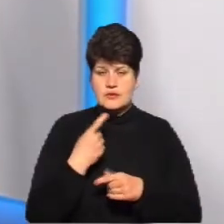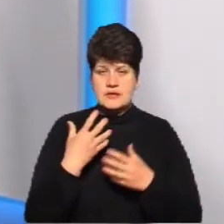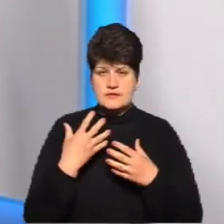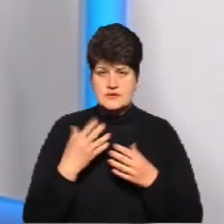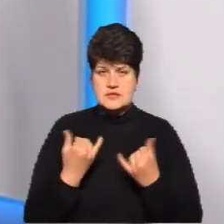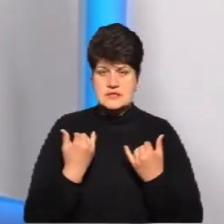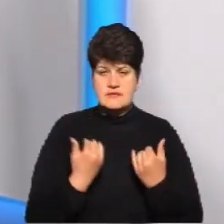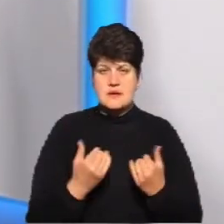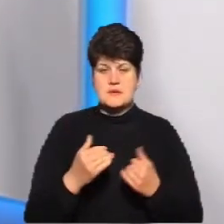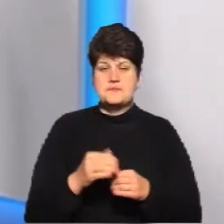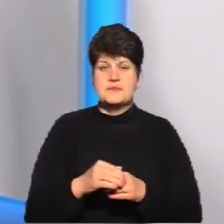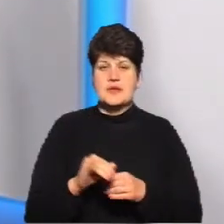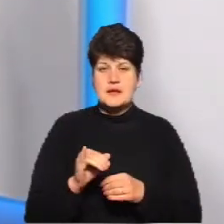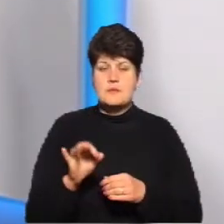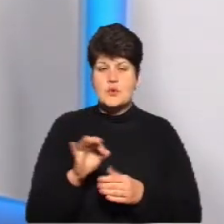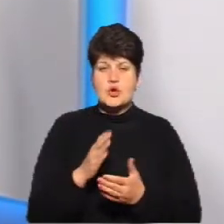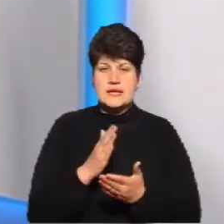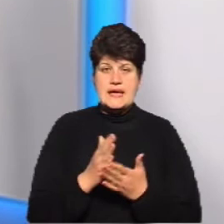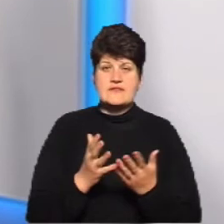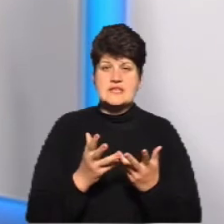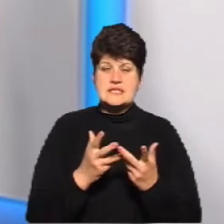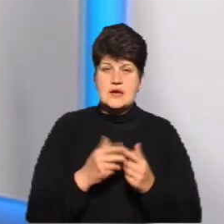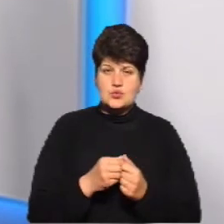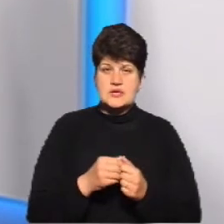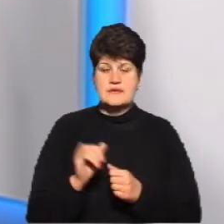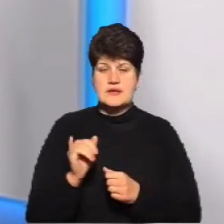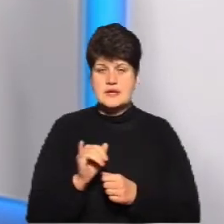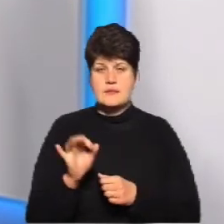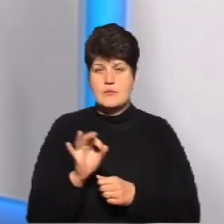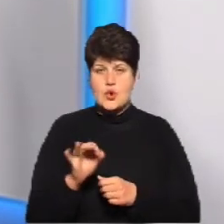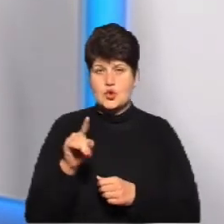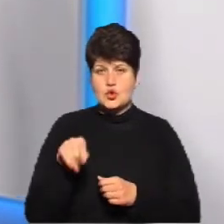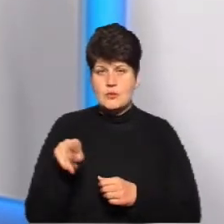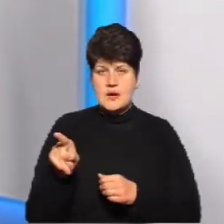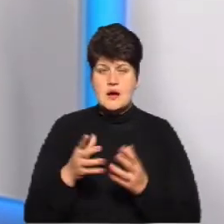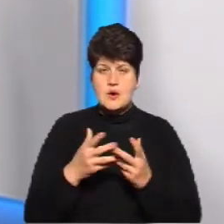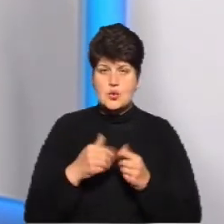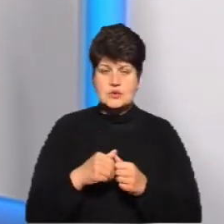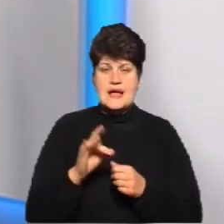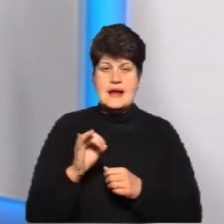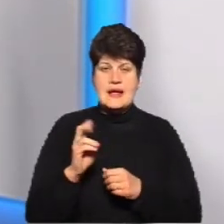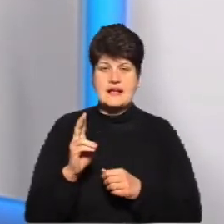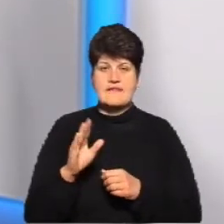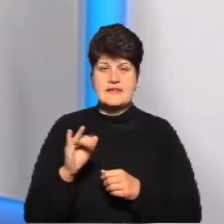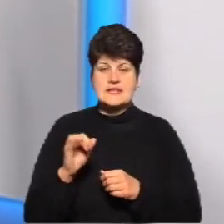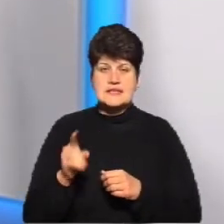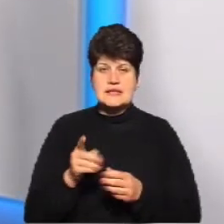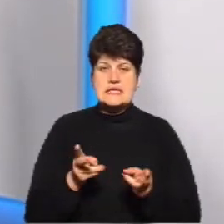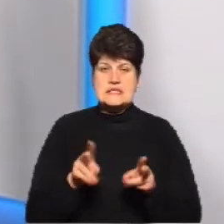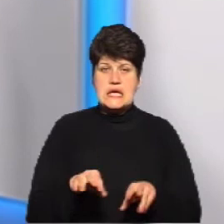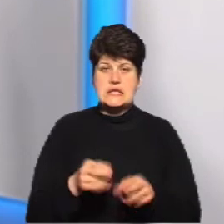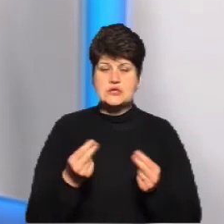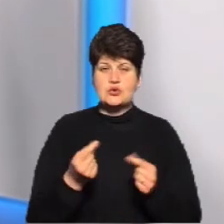таємницю, і про наявність рахунків, і про номера рахунків, реквізити рахунків, і про залишок коштів на цих